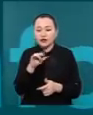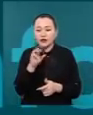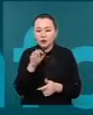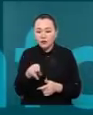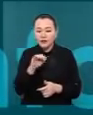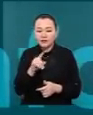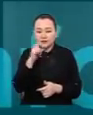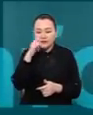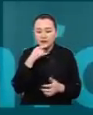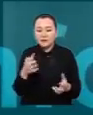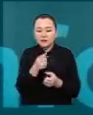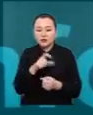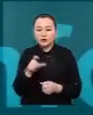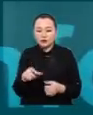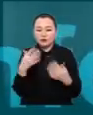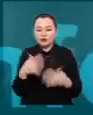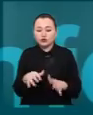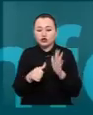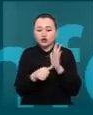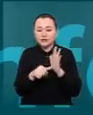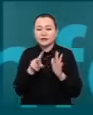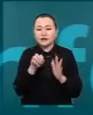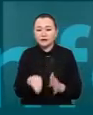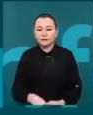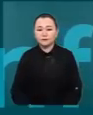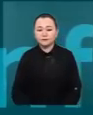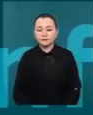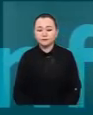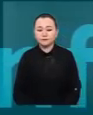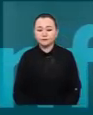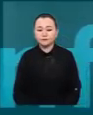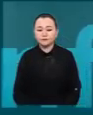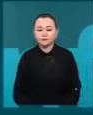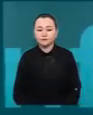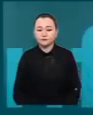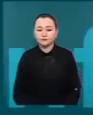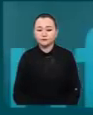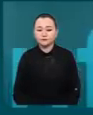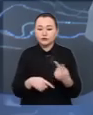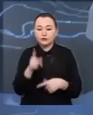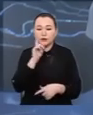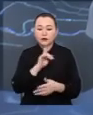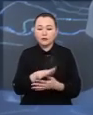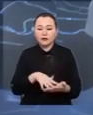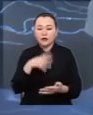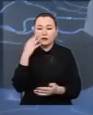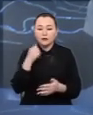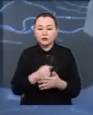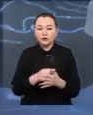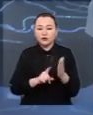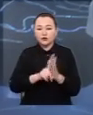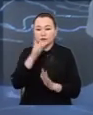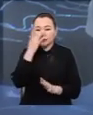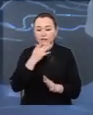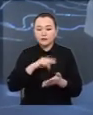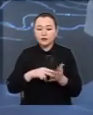из Казахстана спасает людей уже 6 лет. Елена Меньшова, Информбюро. В Алматы до начала лета